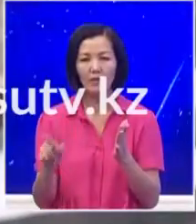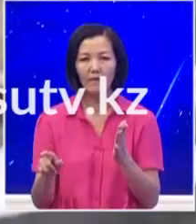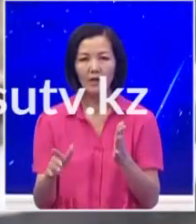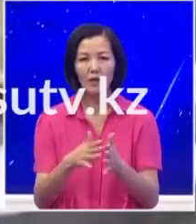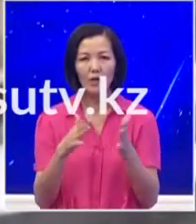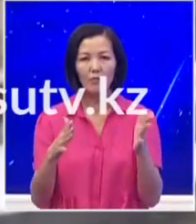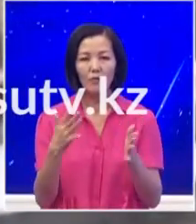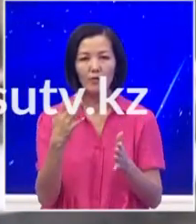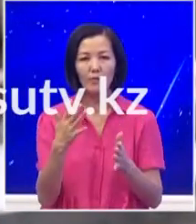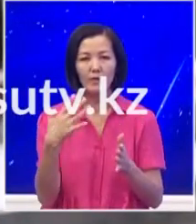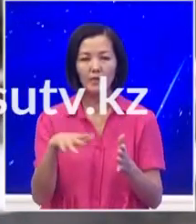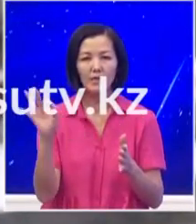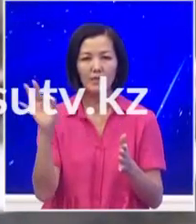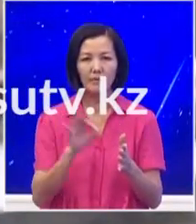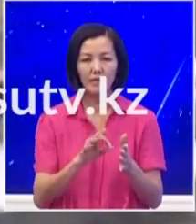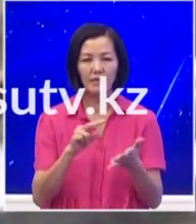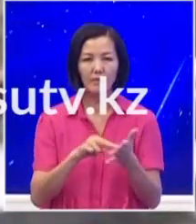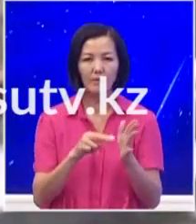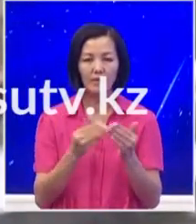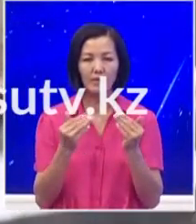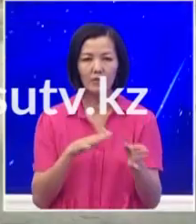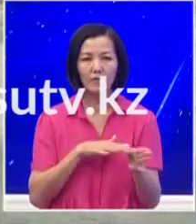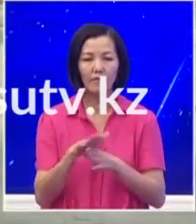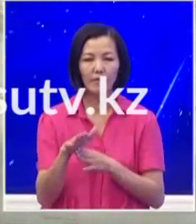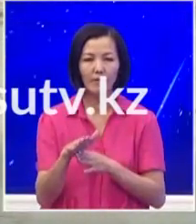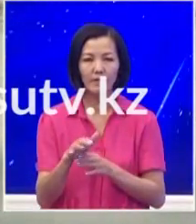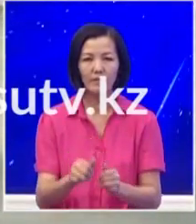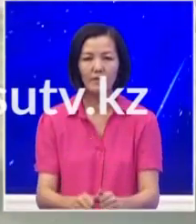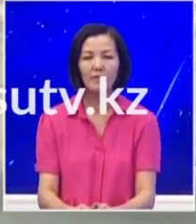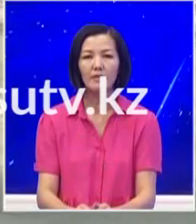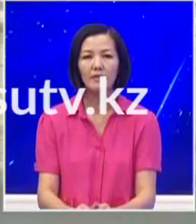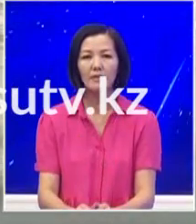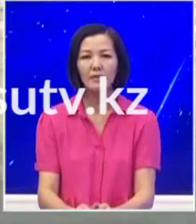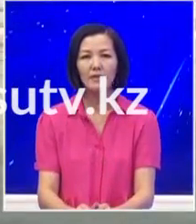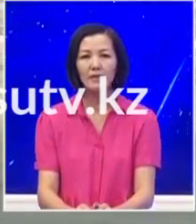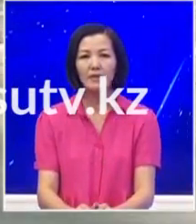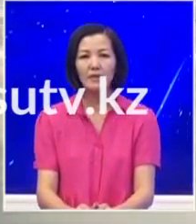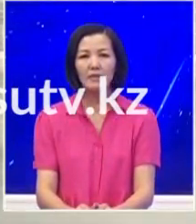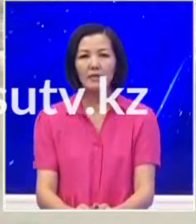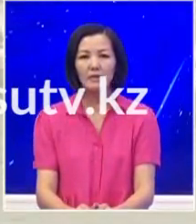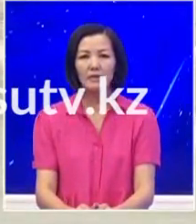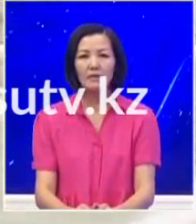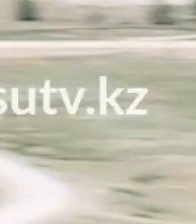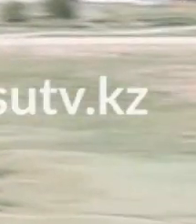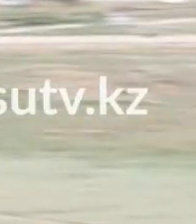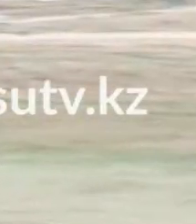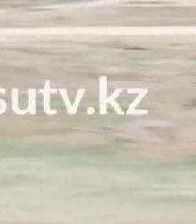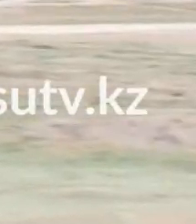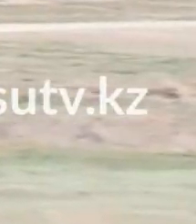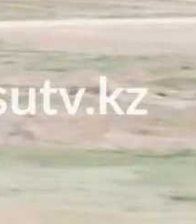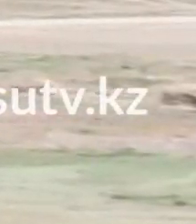Более 50% плана на сегодняшний день уже выполнено. Рустам Аралбаев, Гульжанат Макужанова, Абзал Нусипов, телеканал